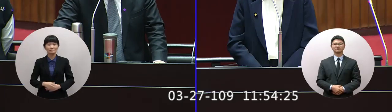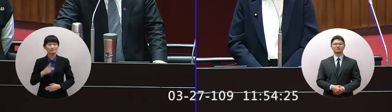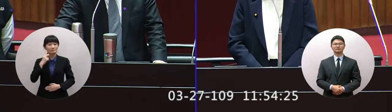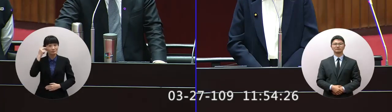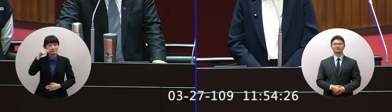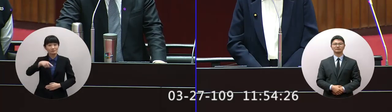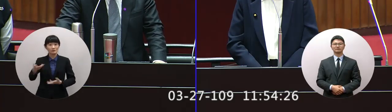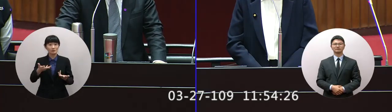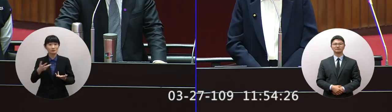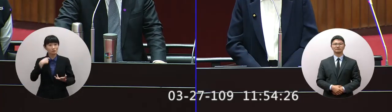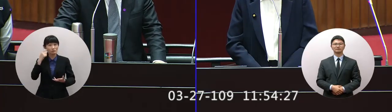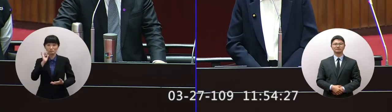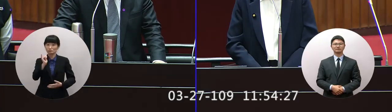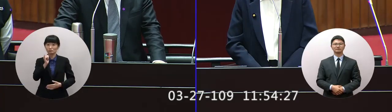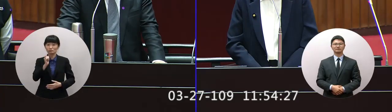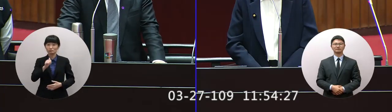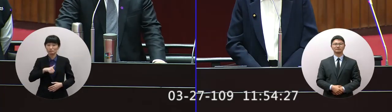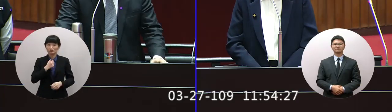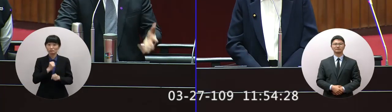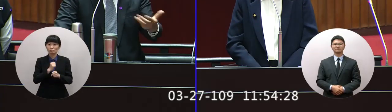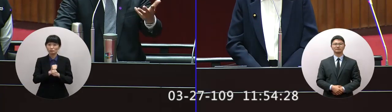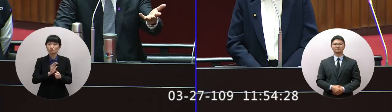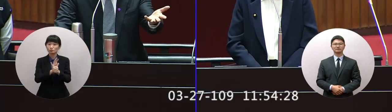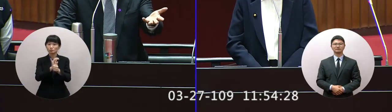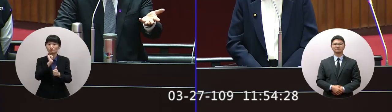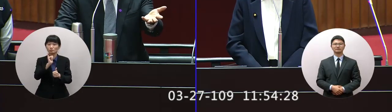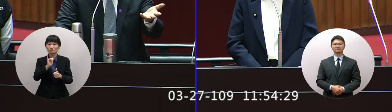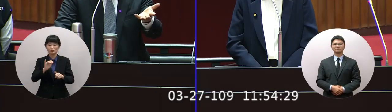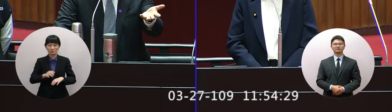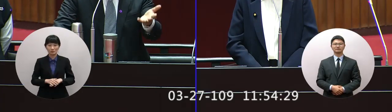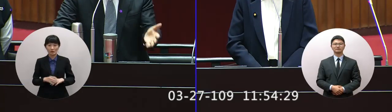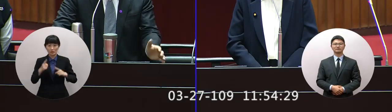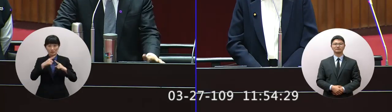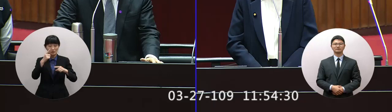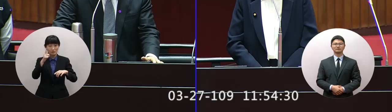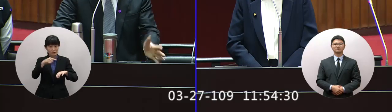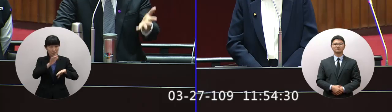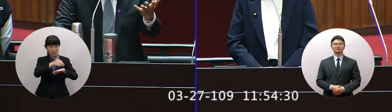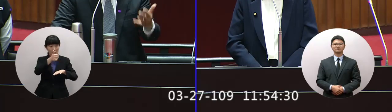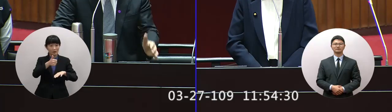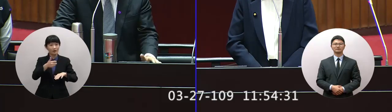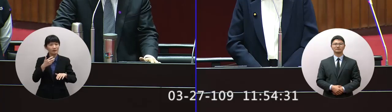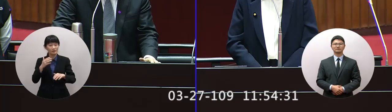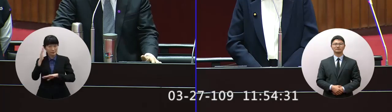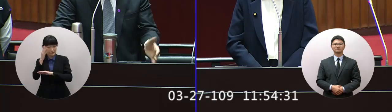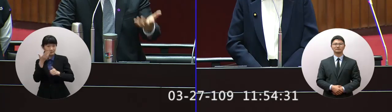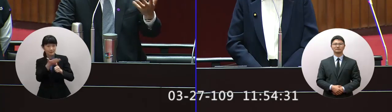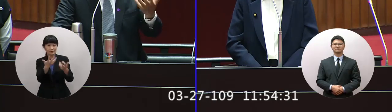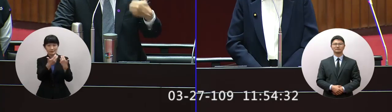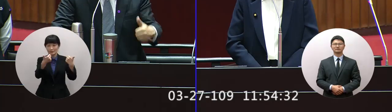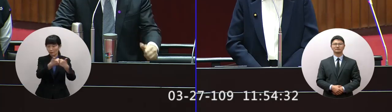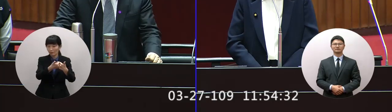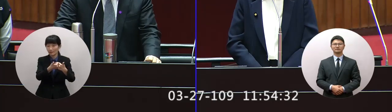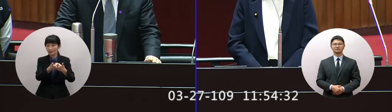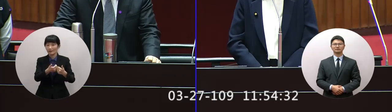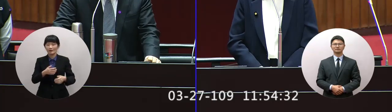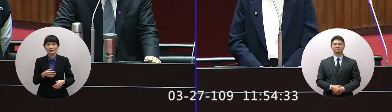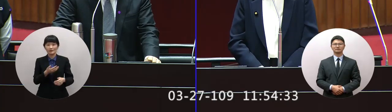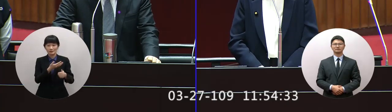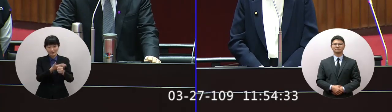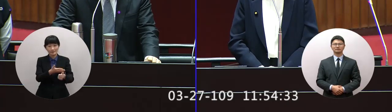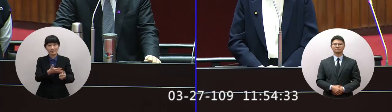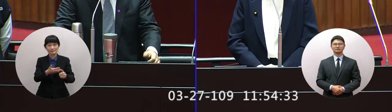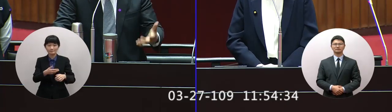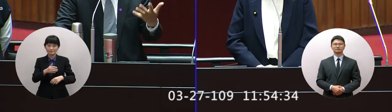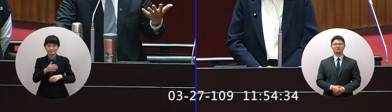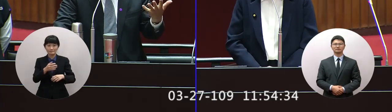种事情是很值得做，因为人才是你要给他机会，给他舞台，他才能演出